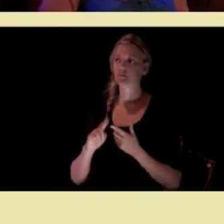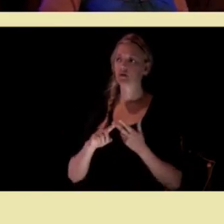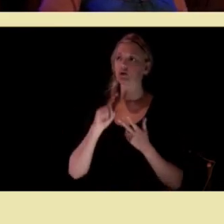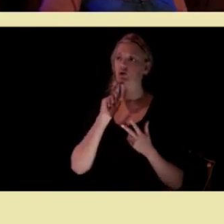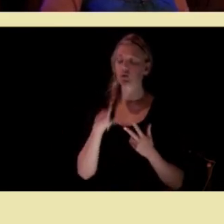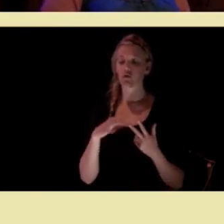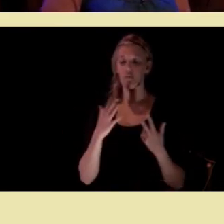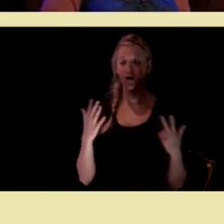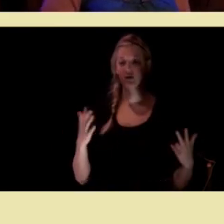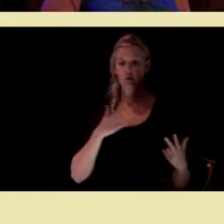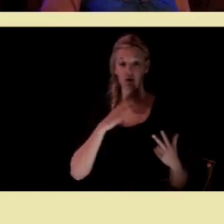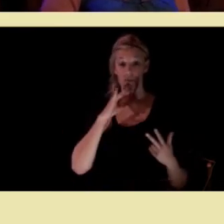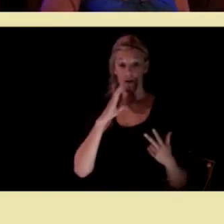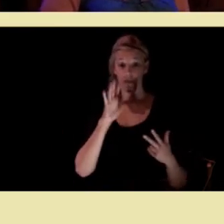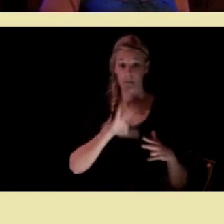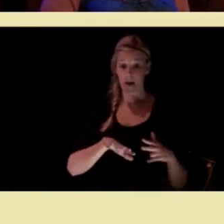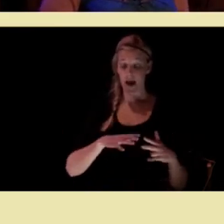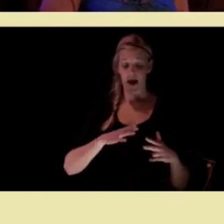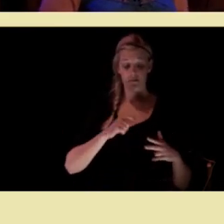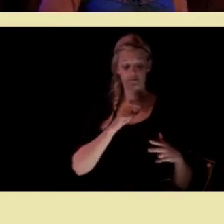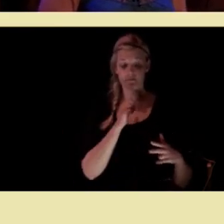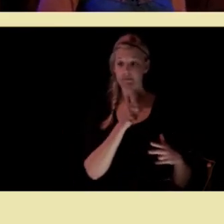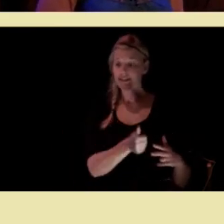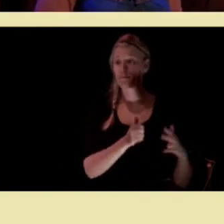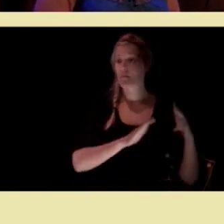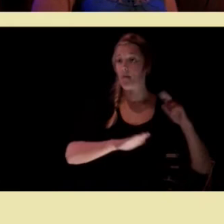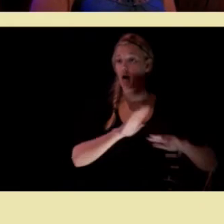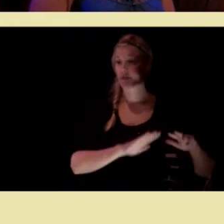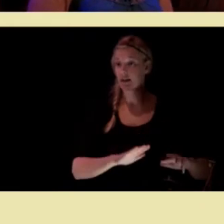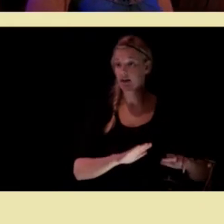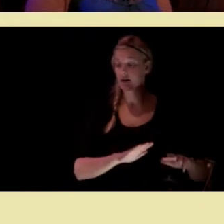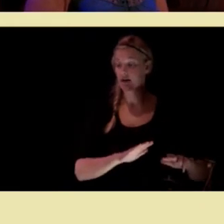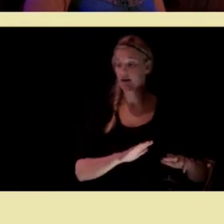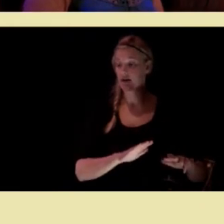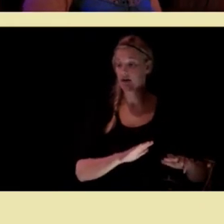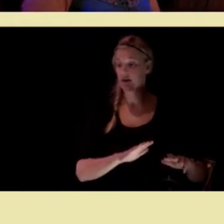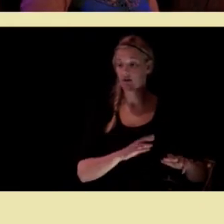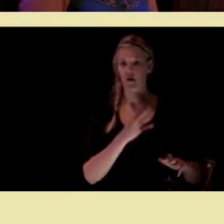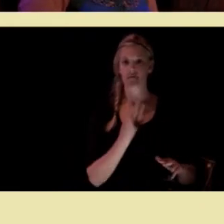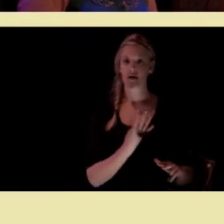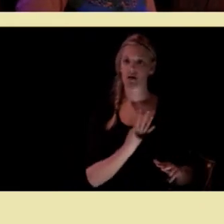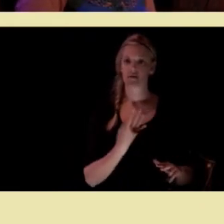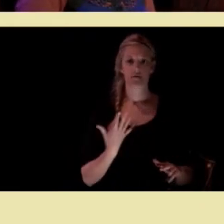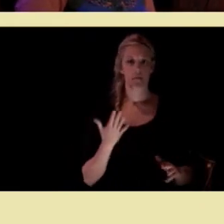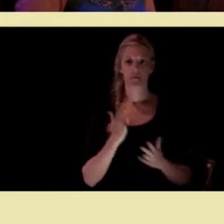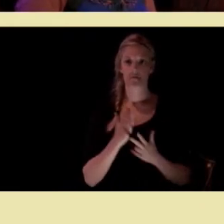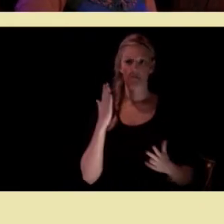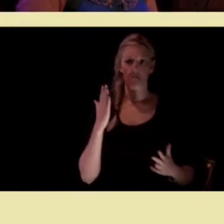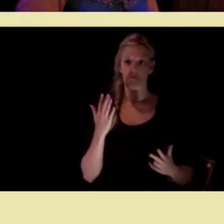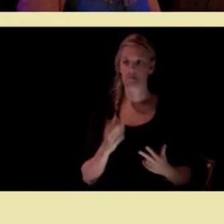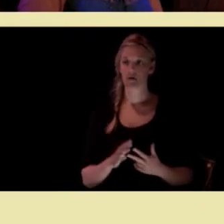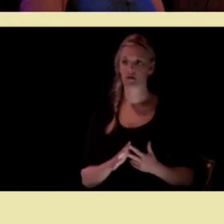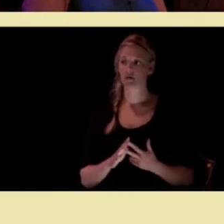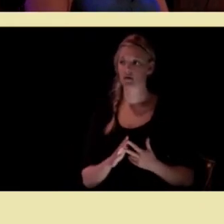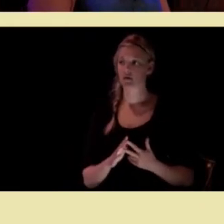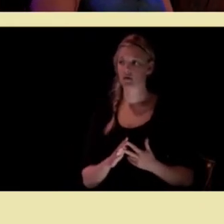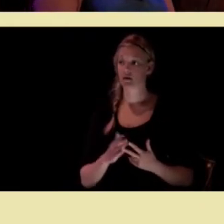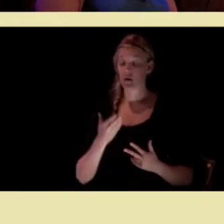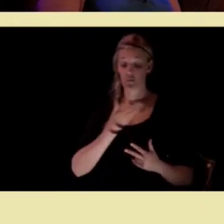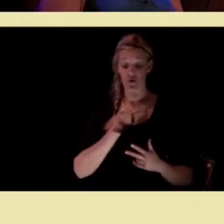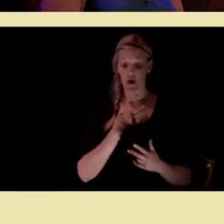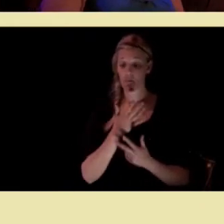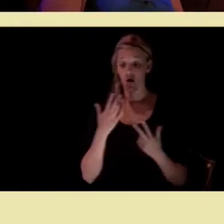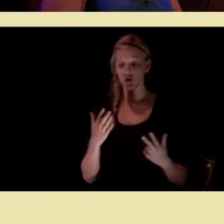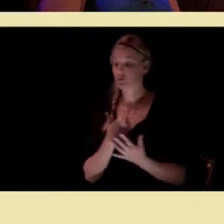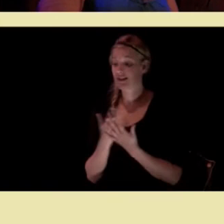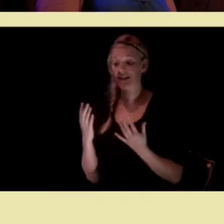om hvor mange som hadde snakket med behandleren sin om det her. Og det var 4-5 stykk. Så det ganske mange